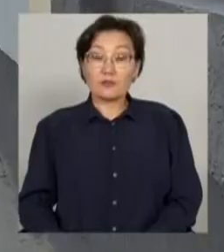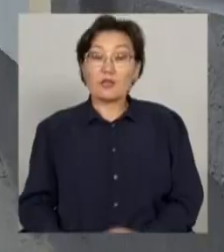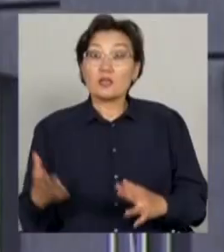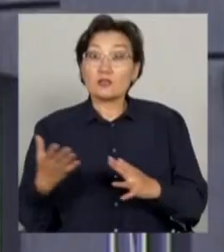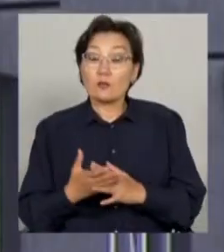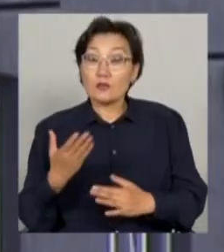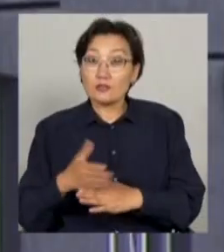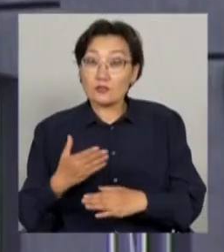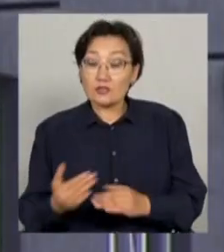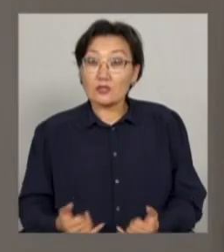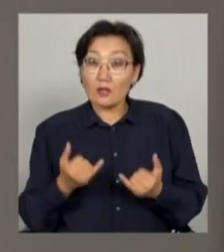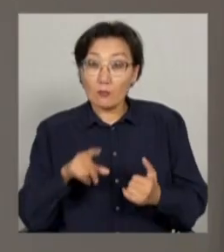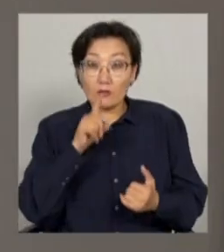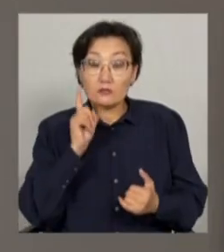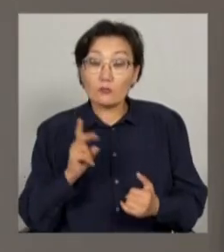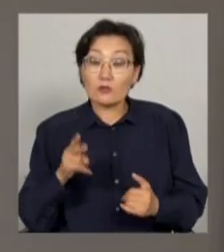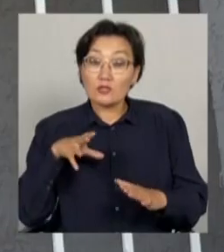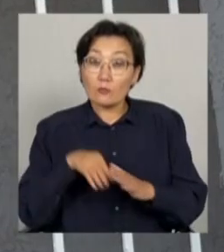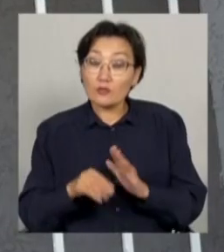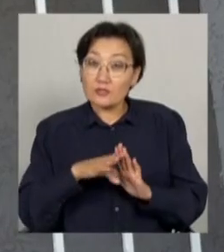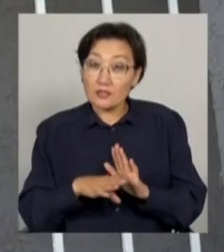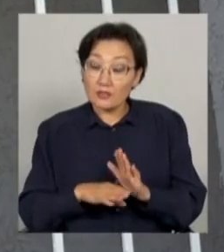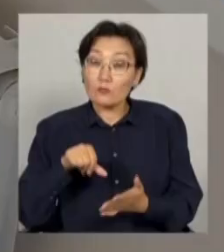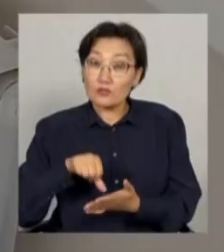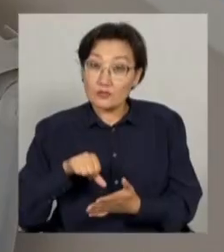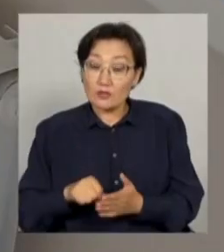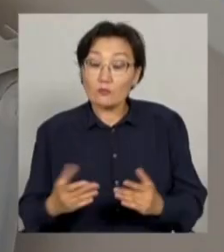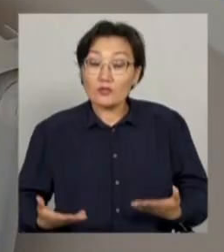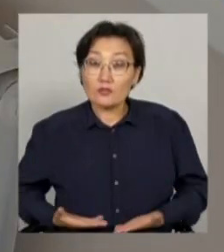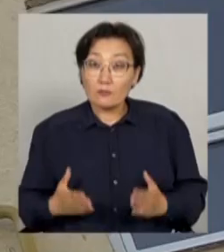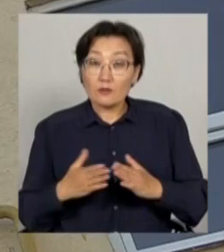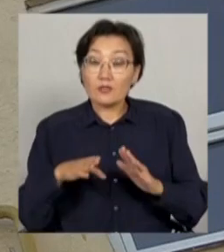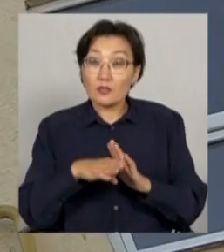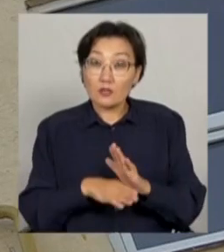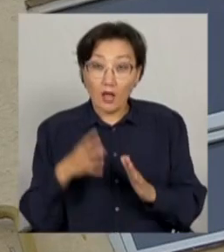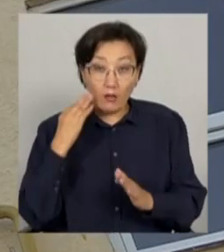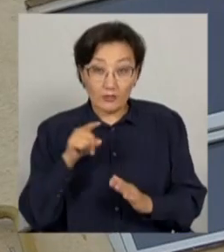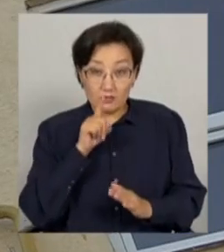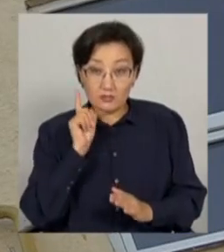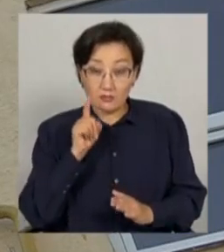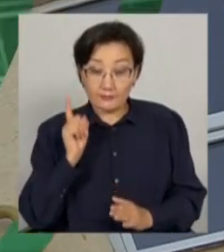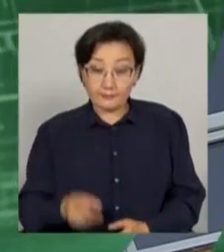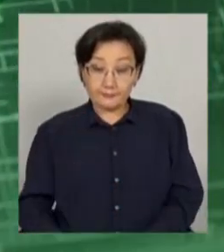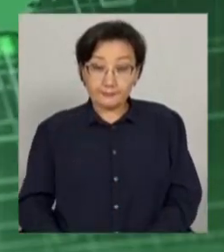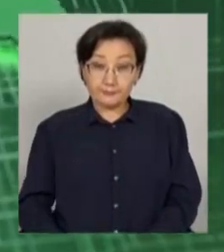Льготная ипотека для молодежи. Кто вошел в список претендентов на жилье по программе «Алматы-Жастары»?